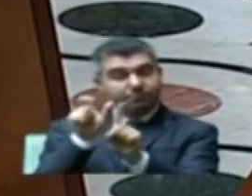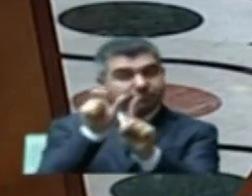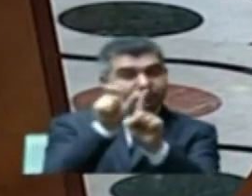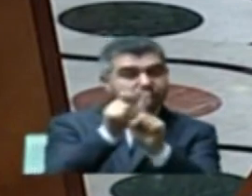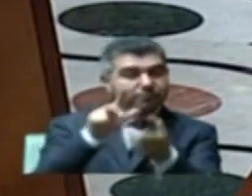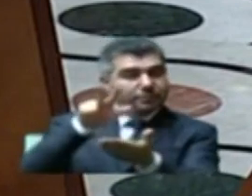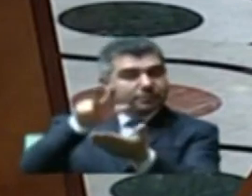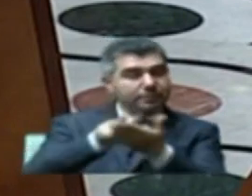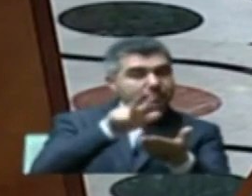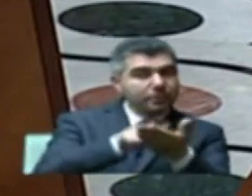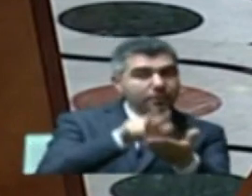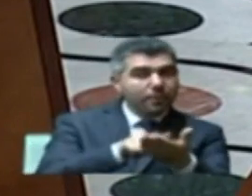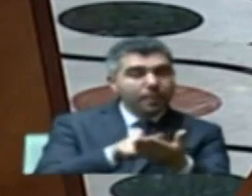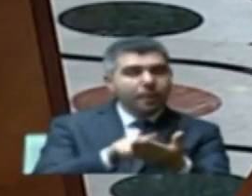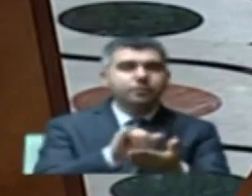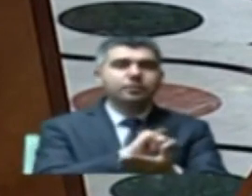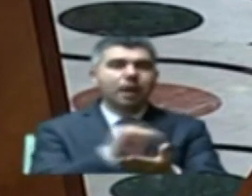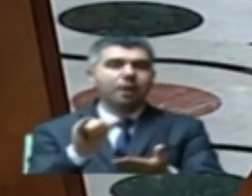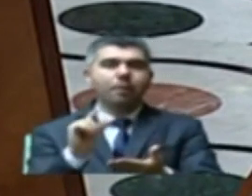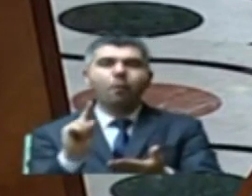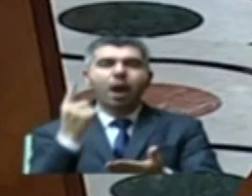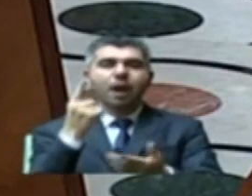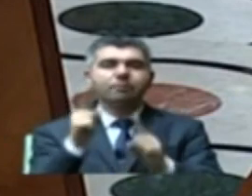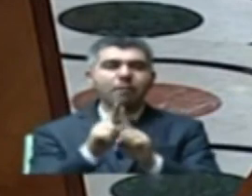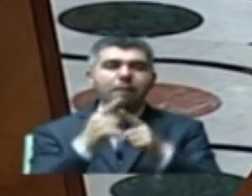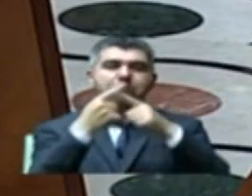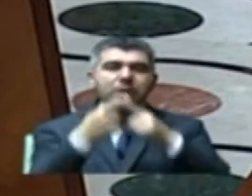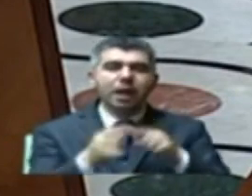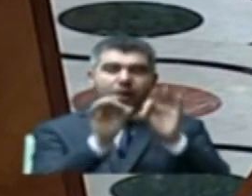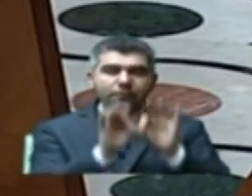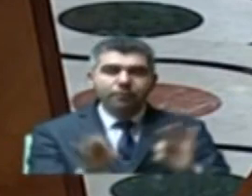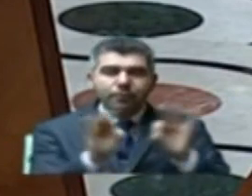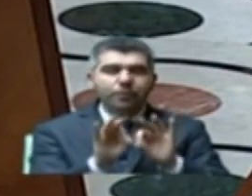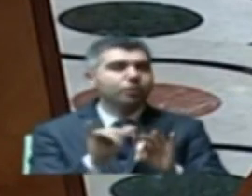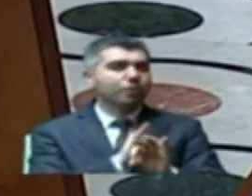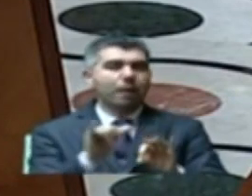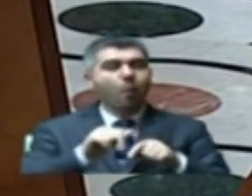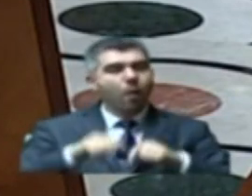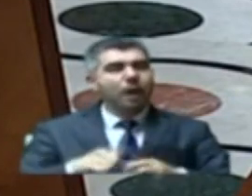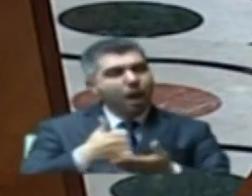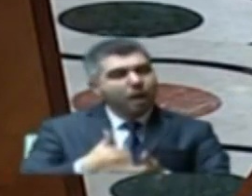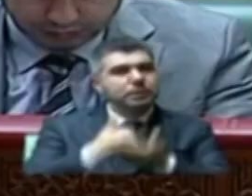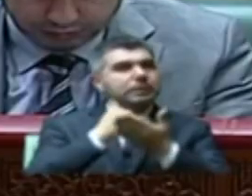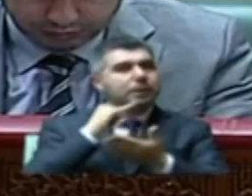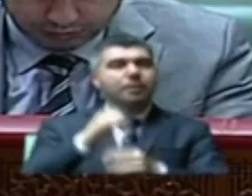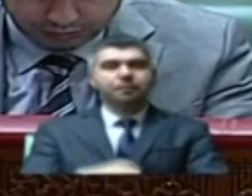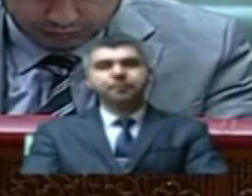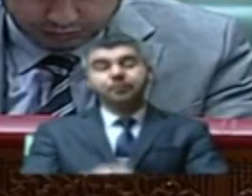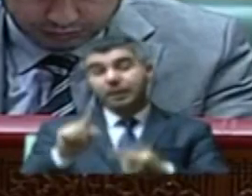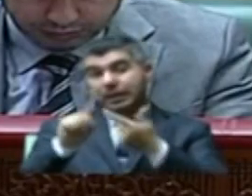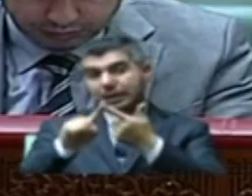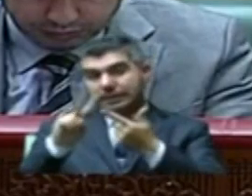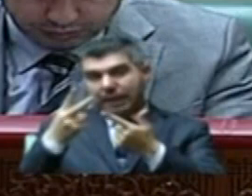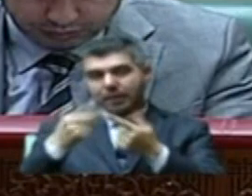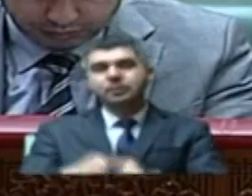المرخصة ما بقاش شي وحدة اللي عندها شي احتياج أو خصص بلا ما نقدموا لها ما تنتظره. ثانيا